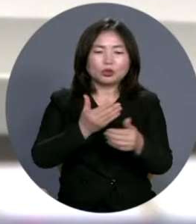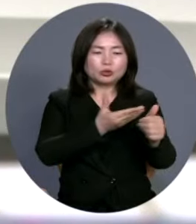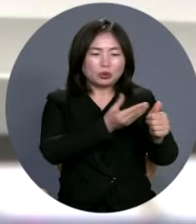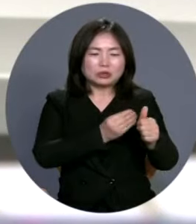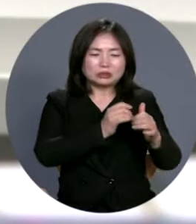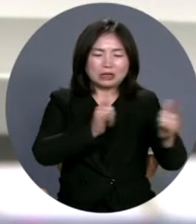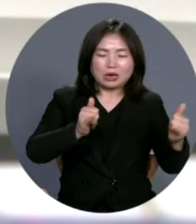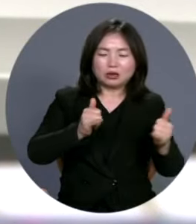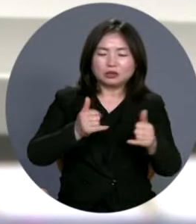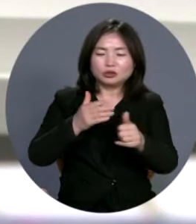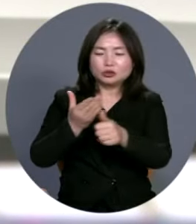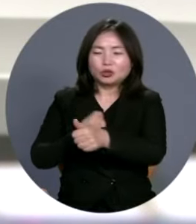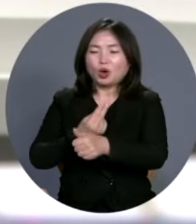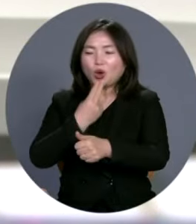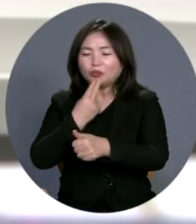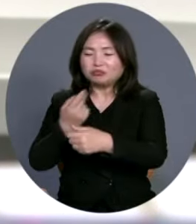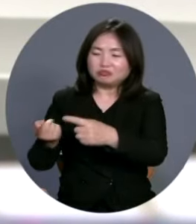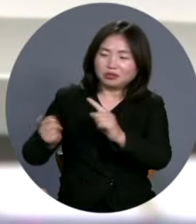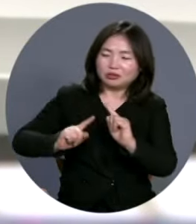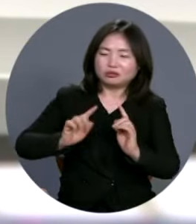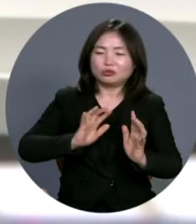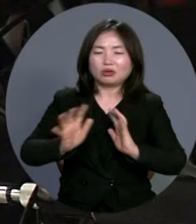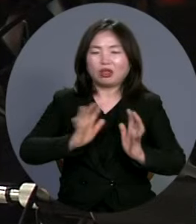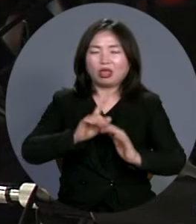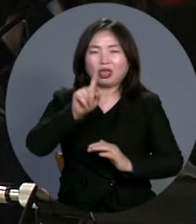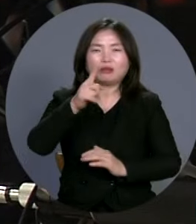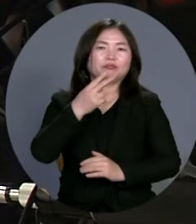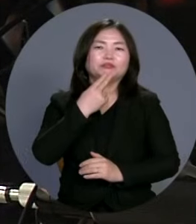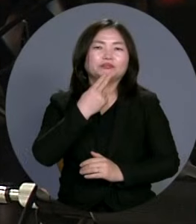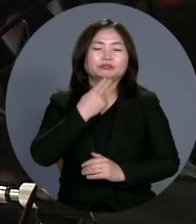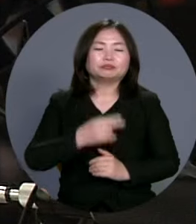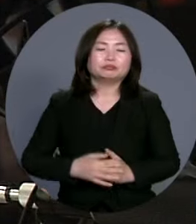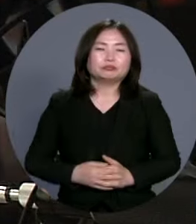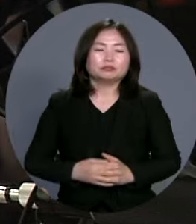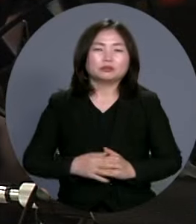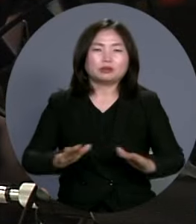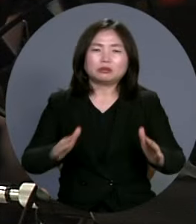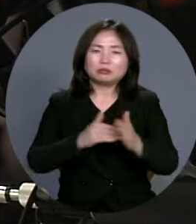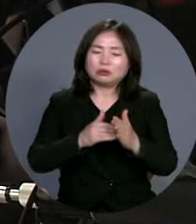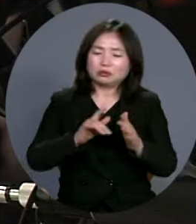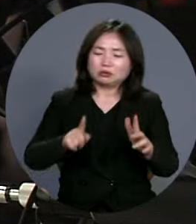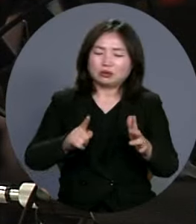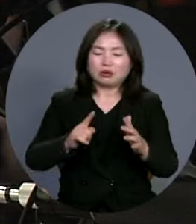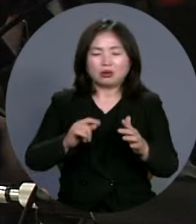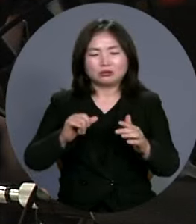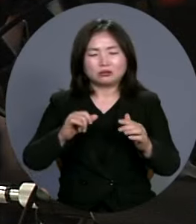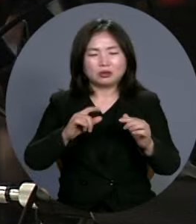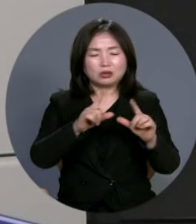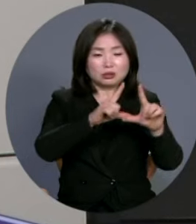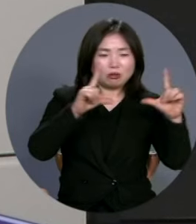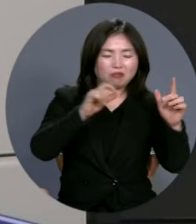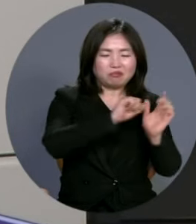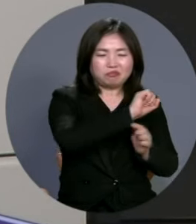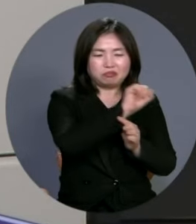후보가 비초청 후보까지 참여시켜 토론회를 연 적은 거의 없어 이번에도 기울어진